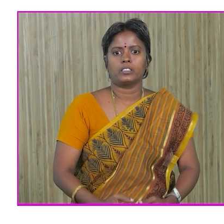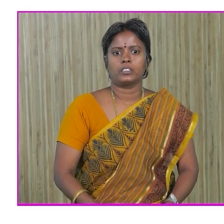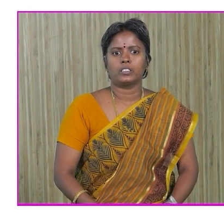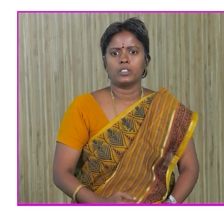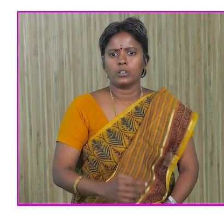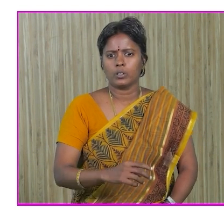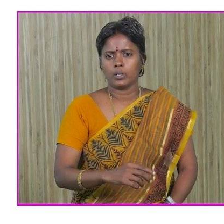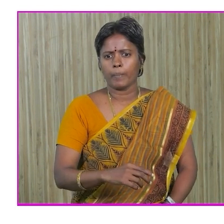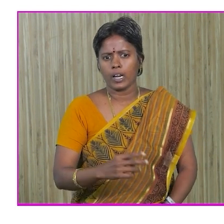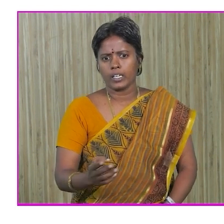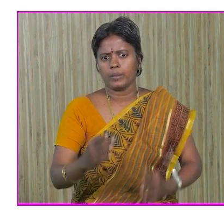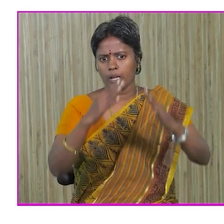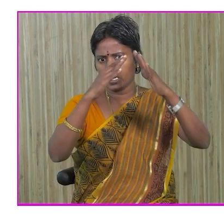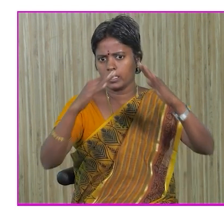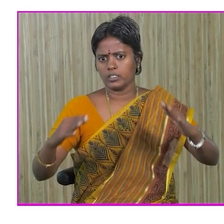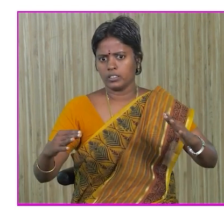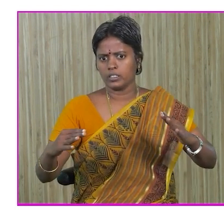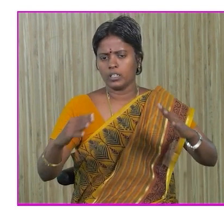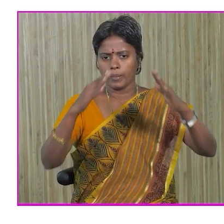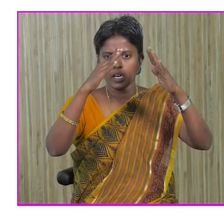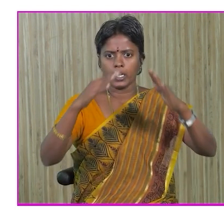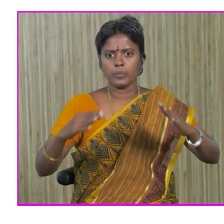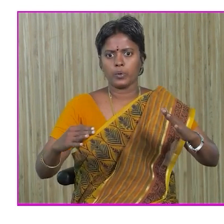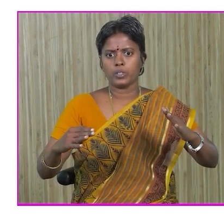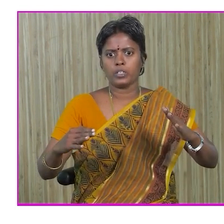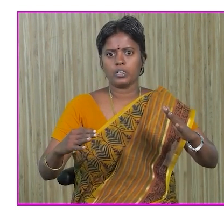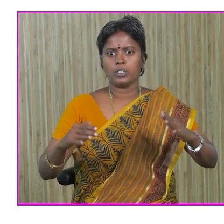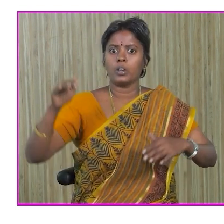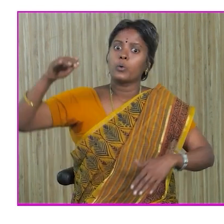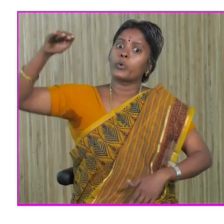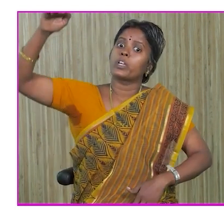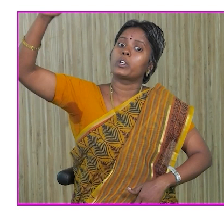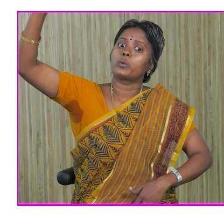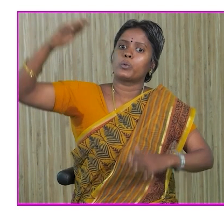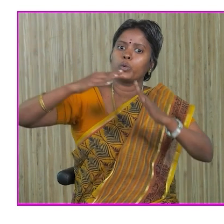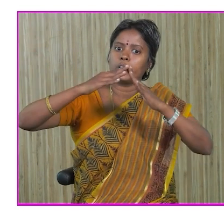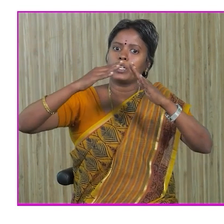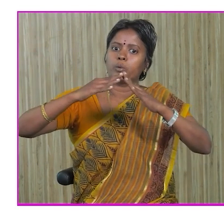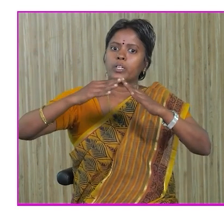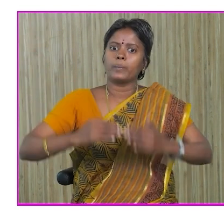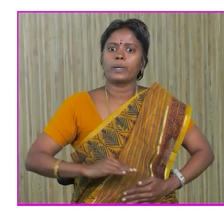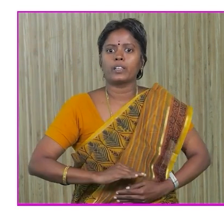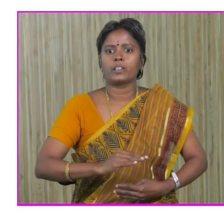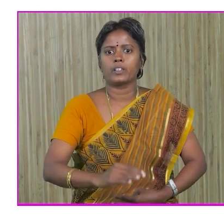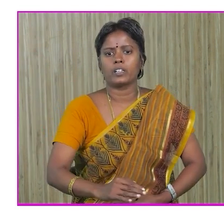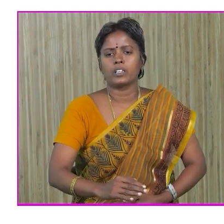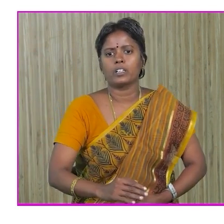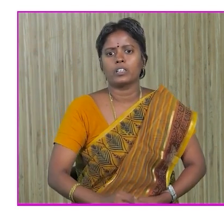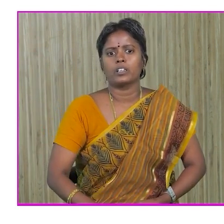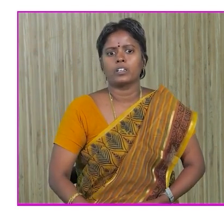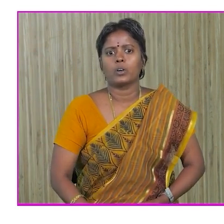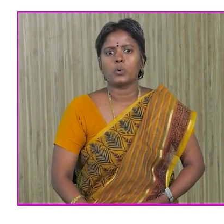குன்றின் மலை, மலையை போன்ற உயர்குடி பிறந்தவர்களும் அல்லது நல்லவர்களாக இருந்தாலும் சரி